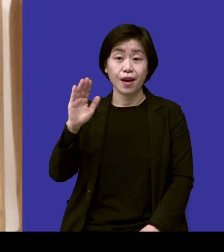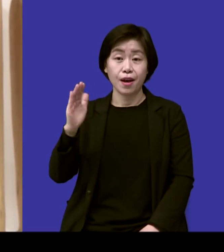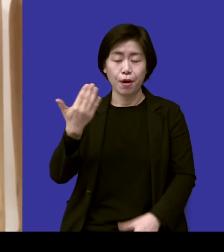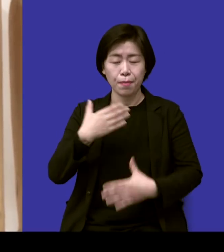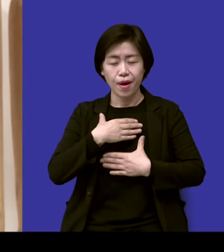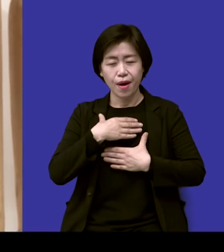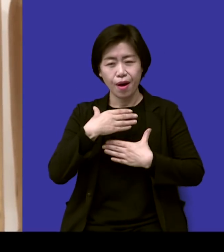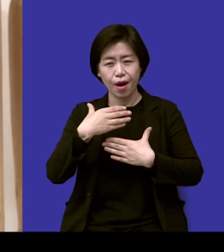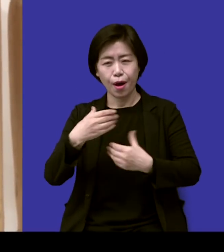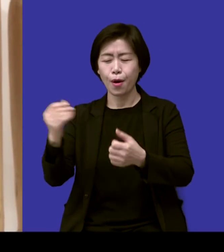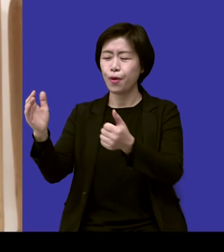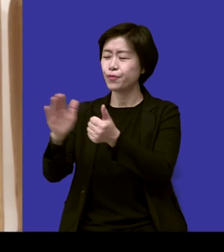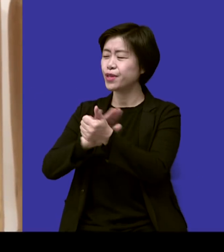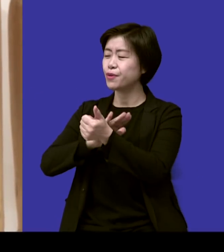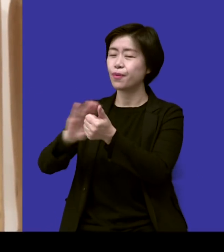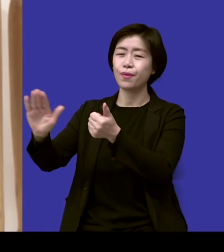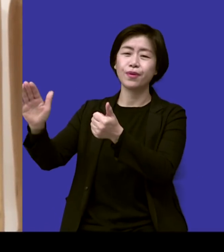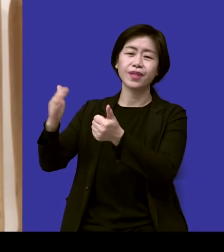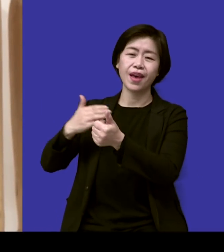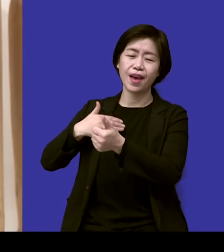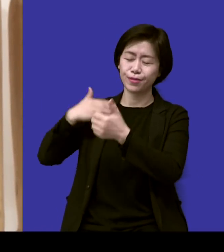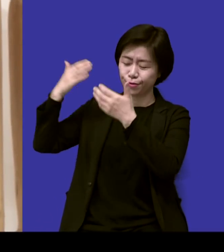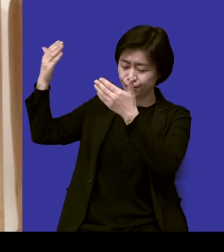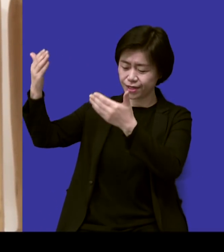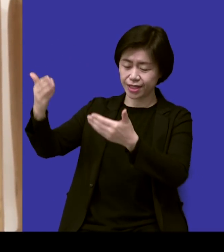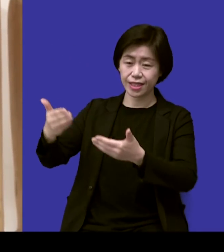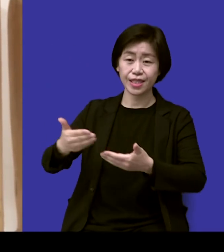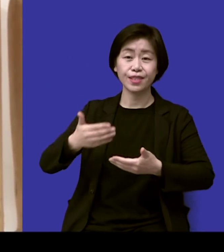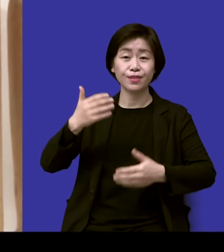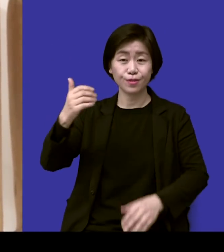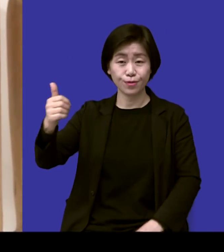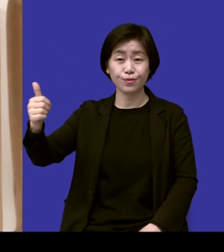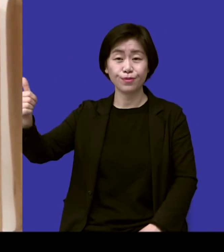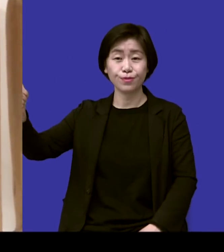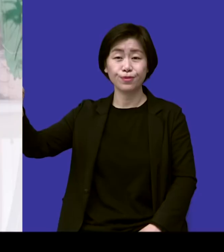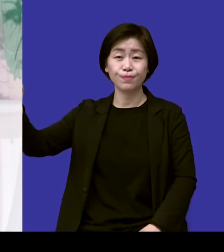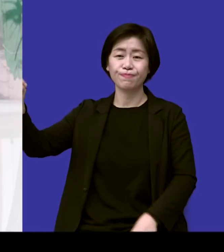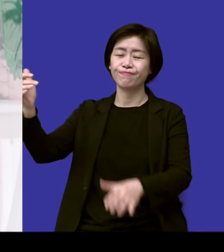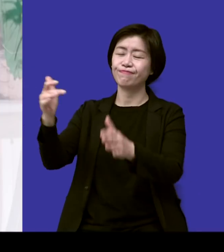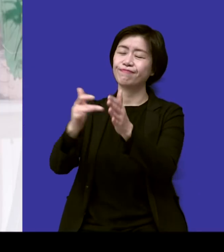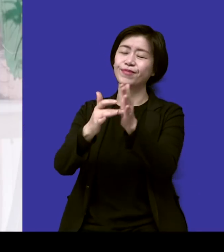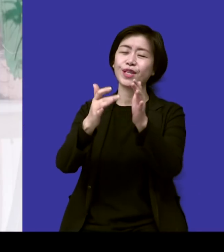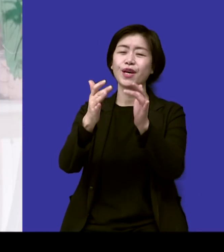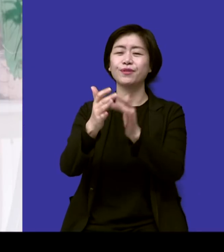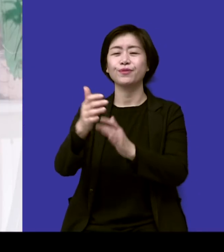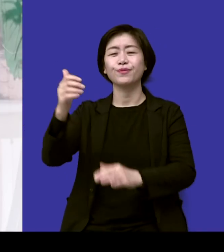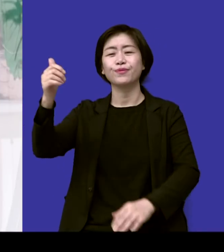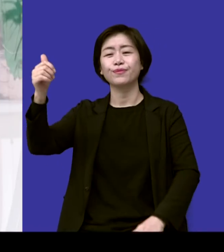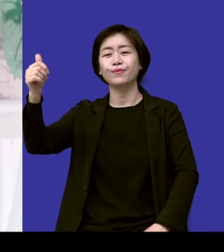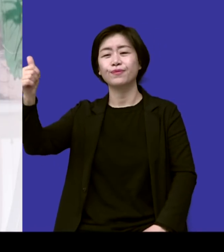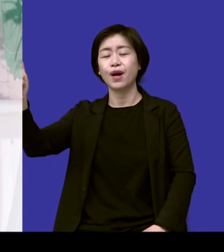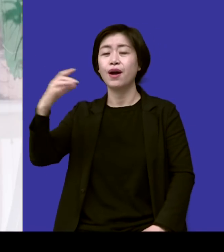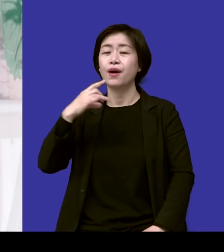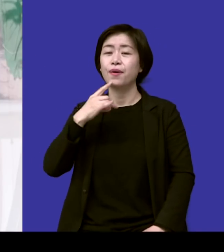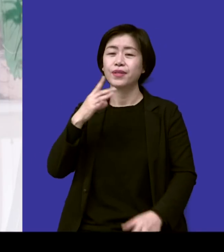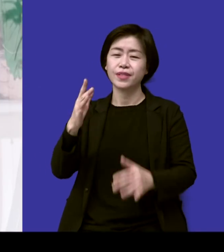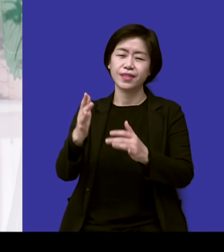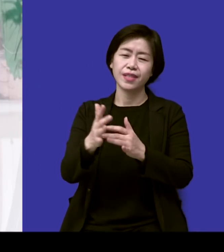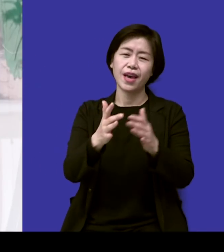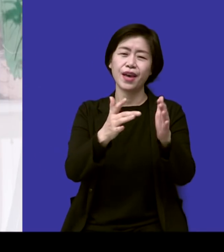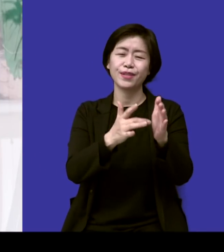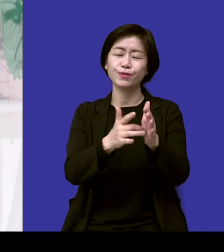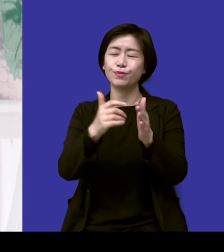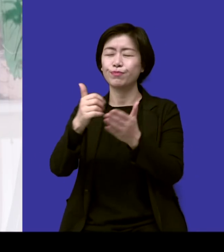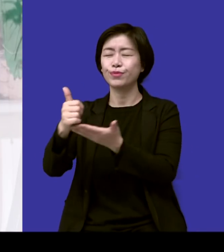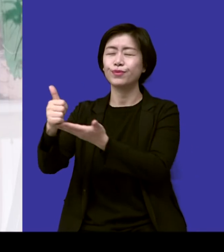참된 평안과 위로 내게 주신 주 예수, 오직